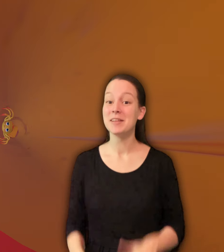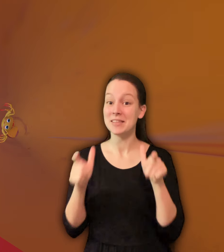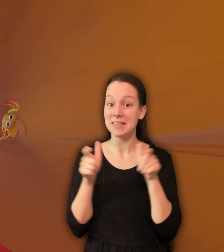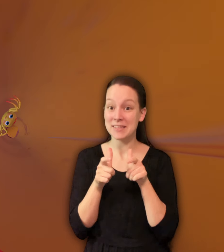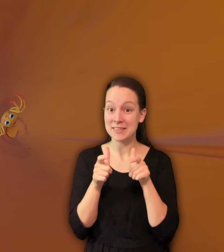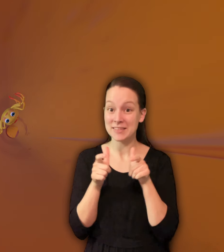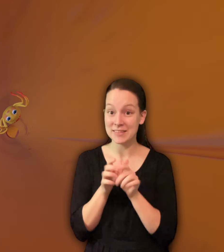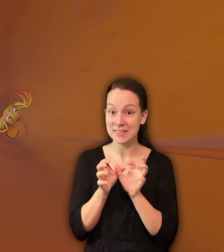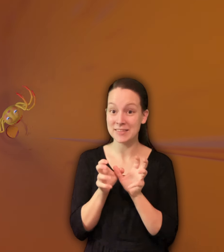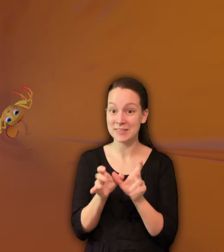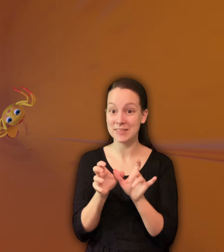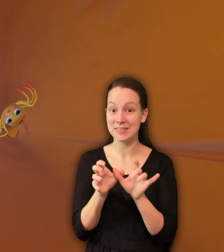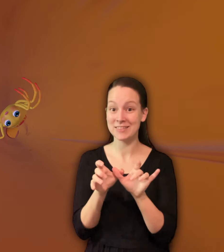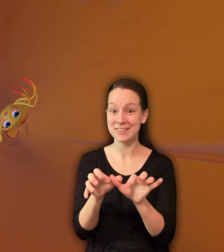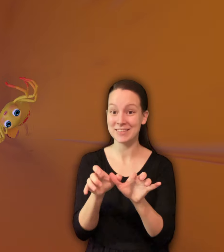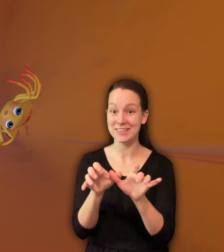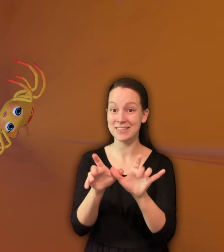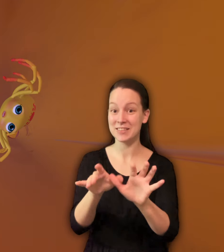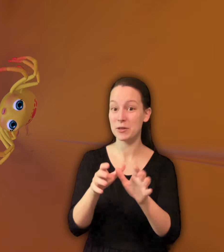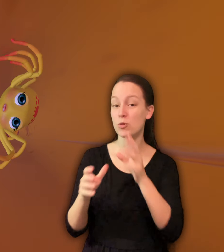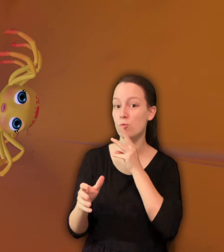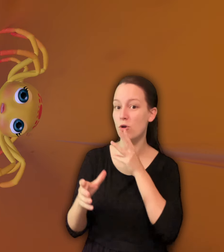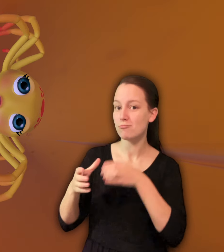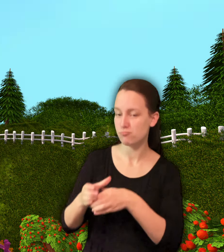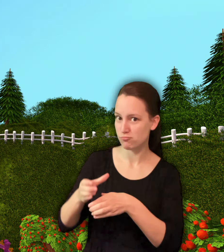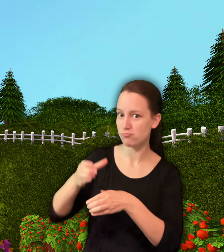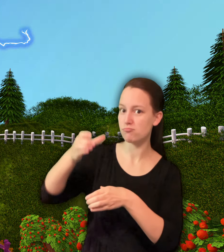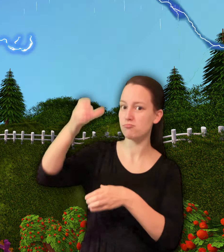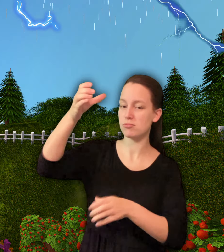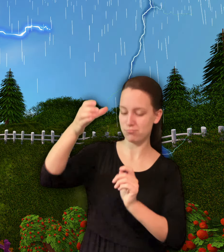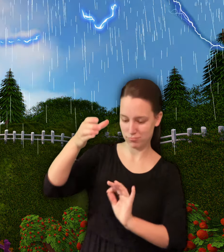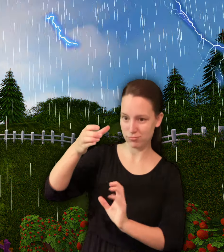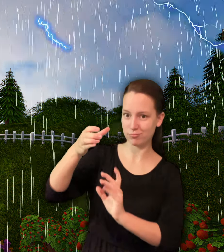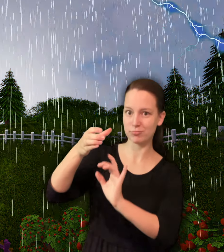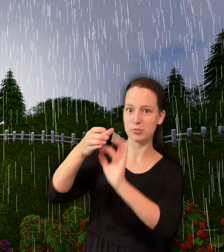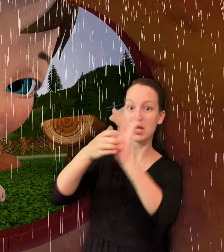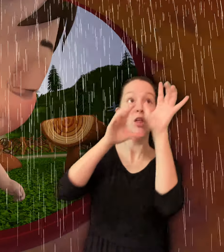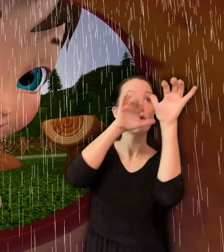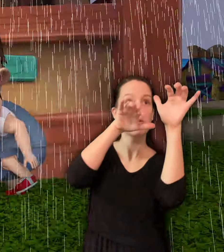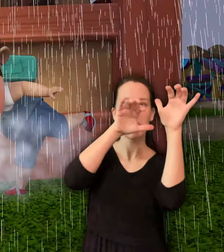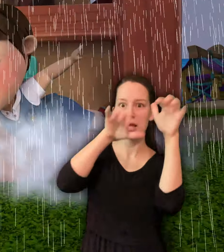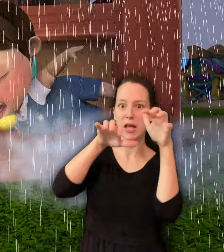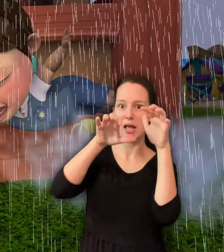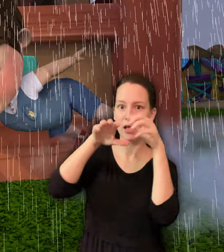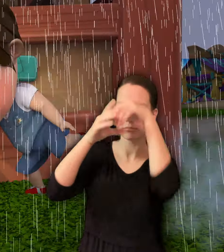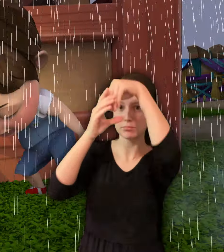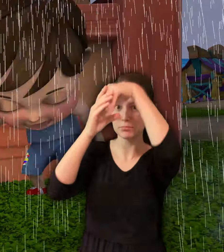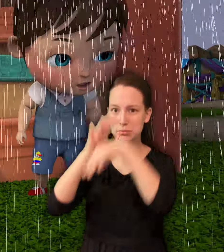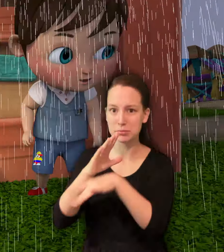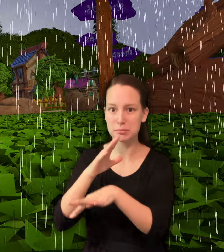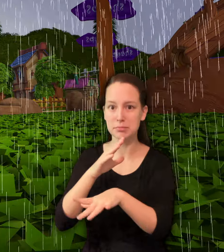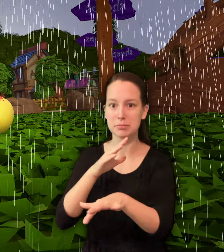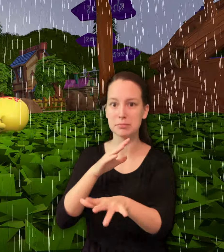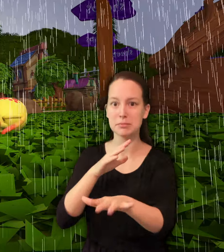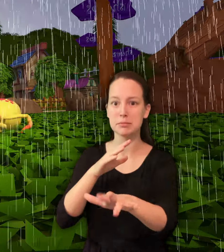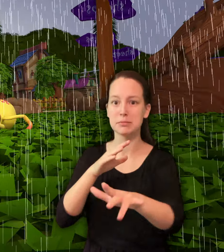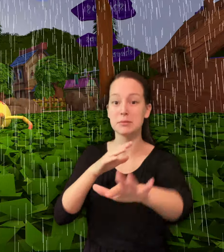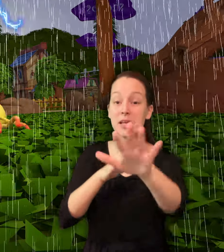雨どいの中のチグちゃん雨が降って流され